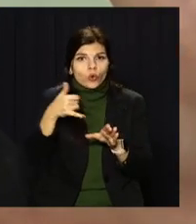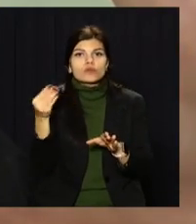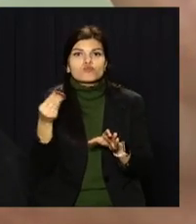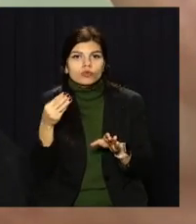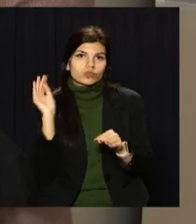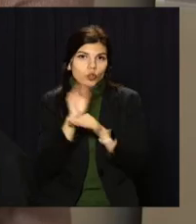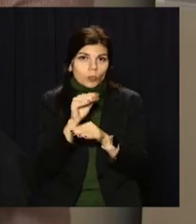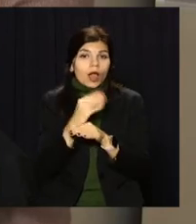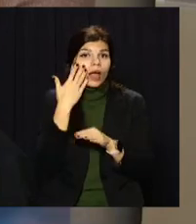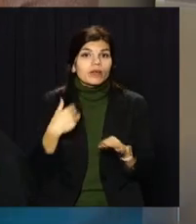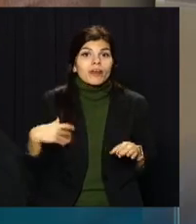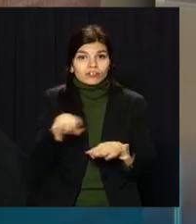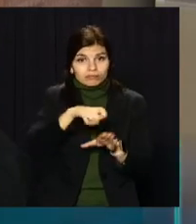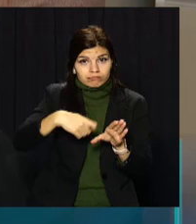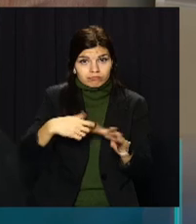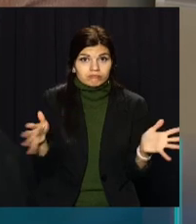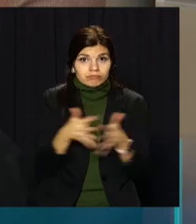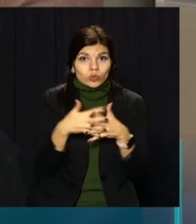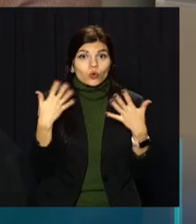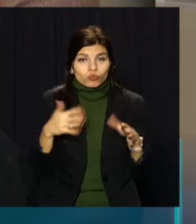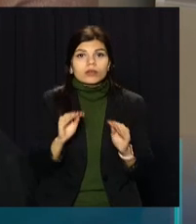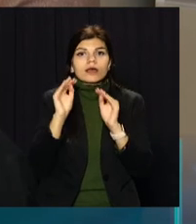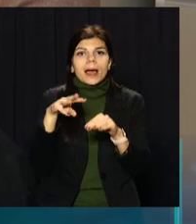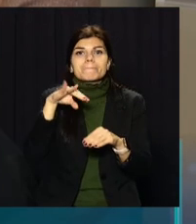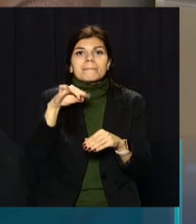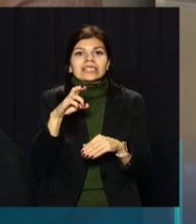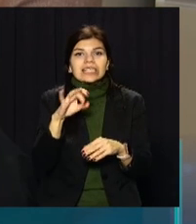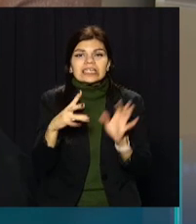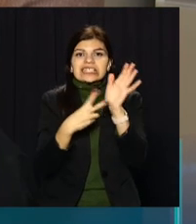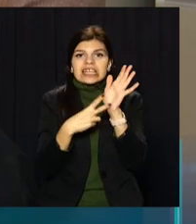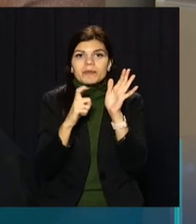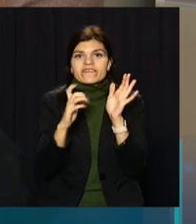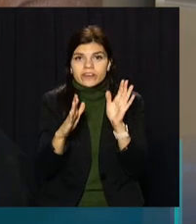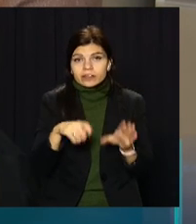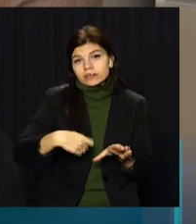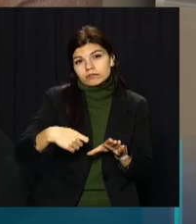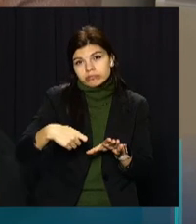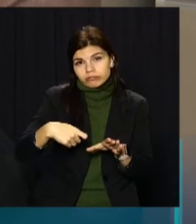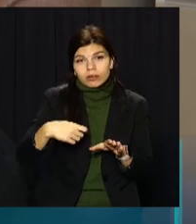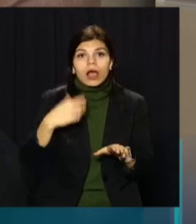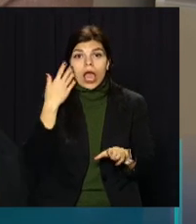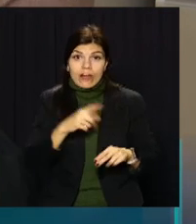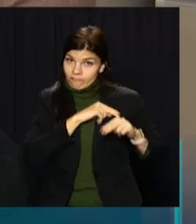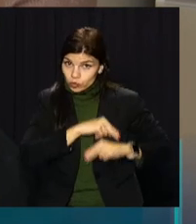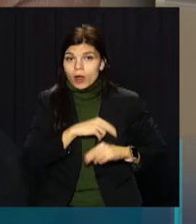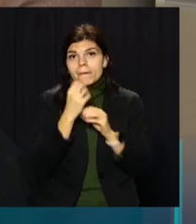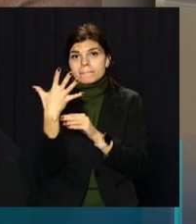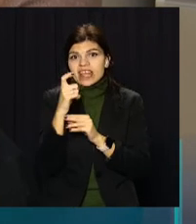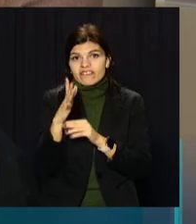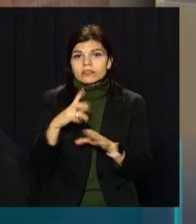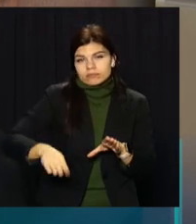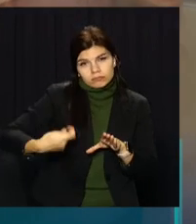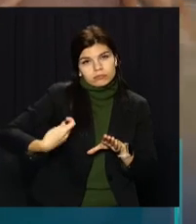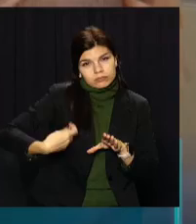борошно. Коли ми змішали всі інгредієнти, ставимо в міксер на 7 хвилин. Якщо ви замішуєте тісто вручну, 15 хвилин